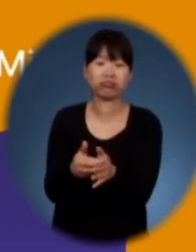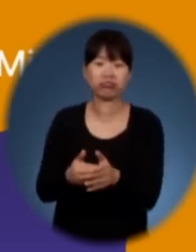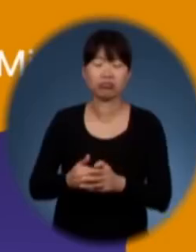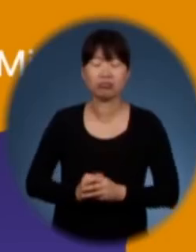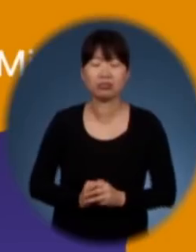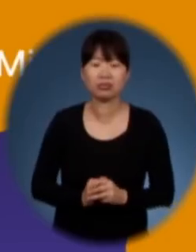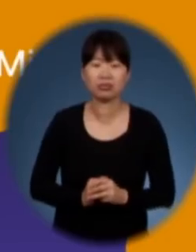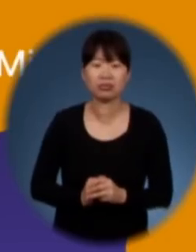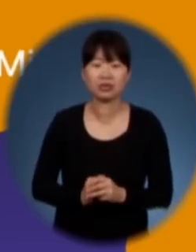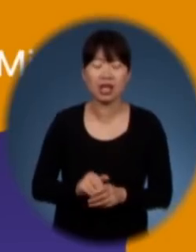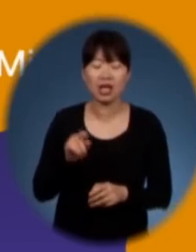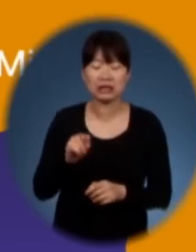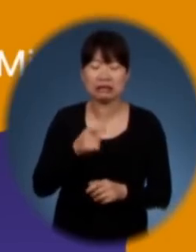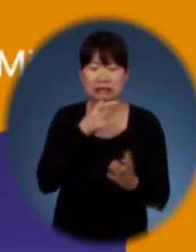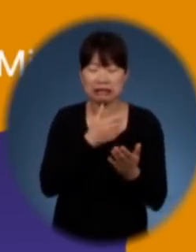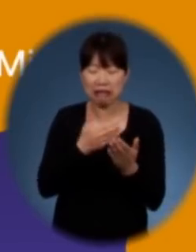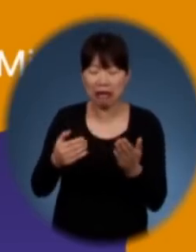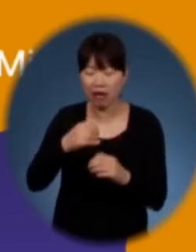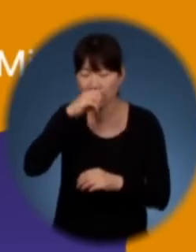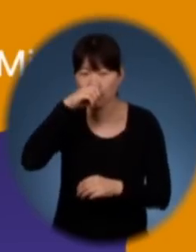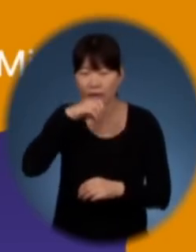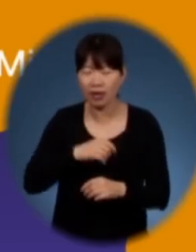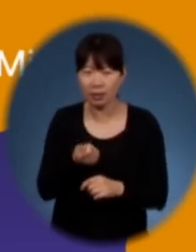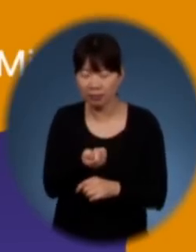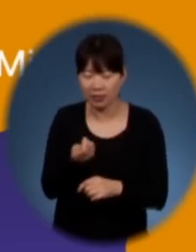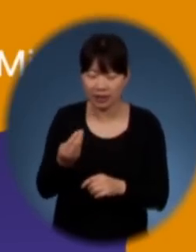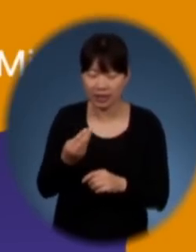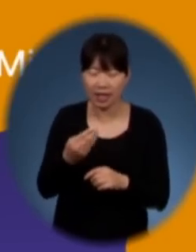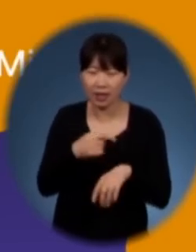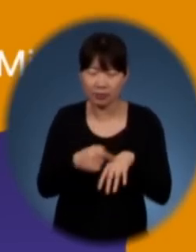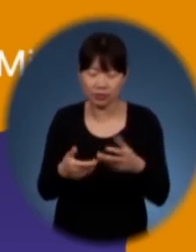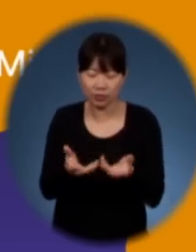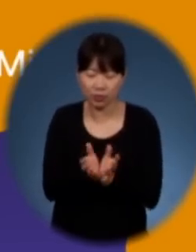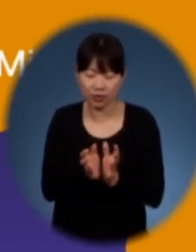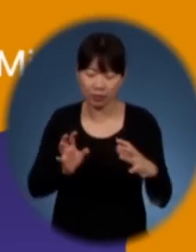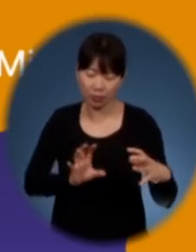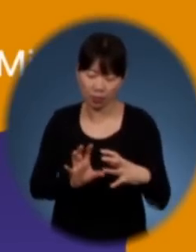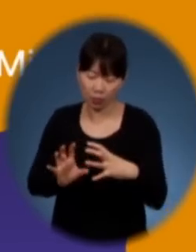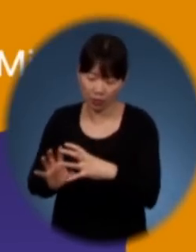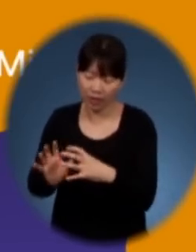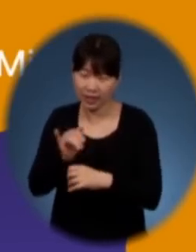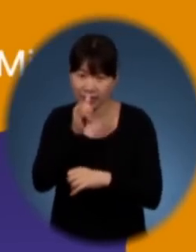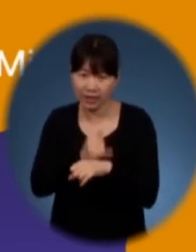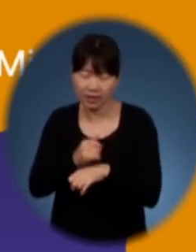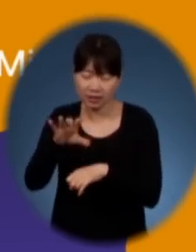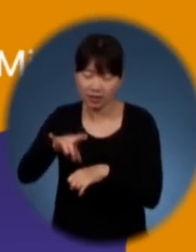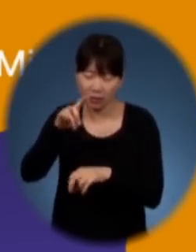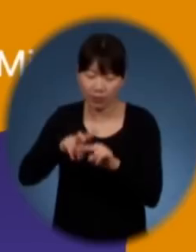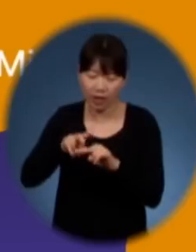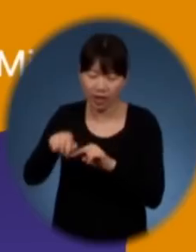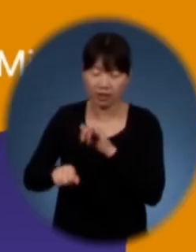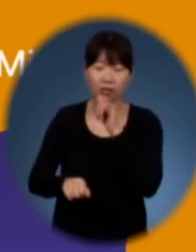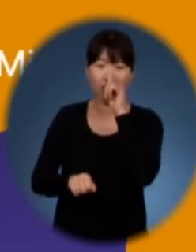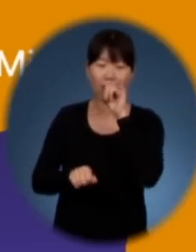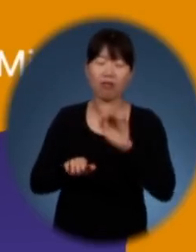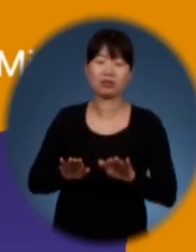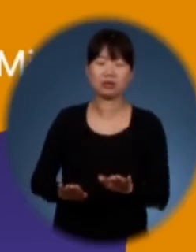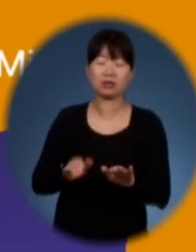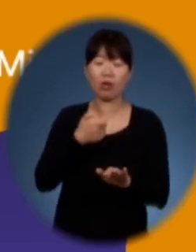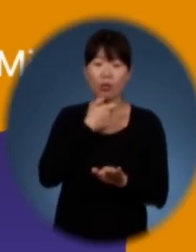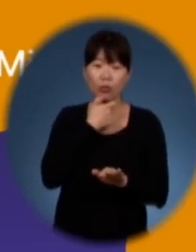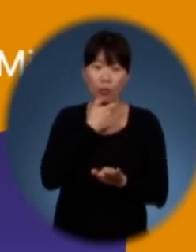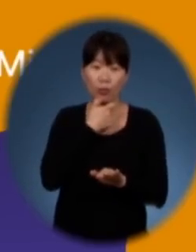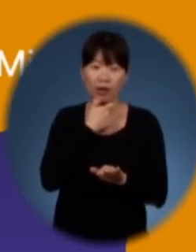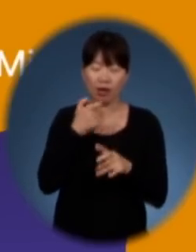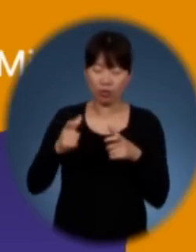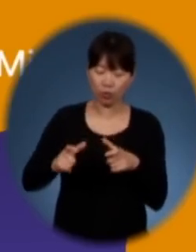불과했습니다이 강가에 그냥 몇 개 부족들이 모여 있는 그 지역에 정한 것이 로마